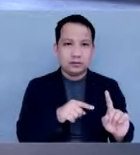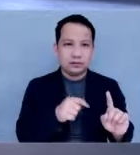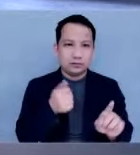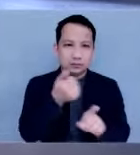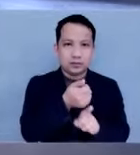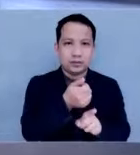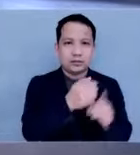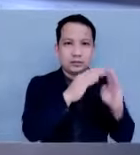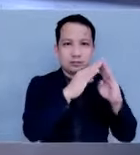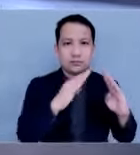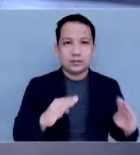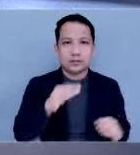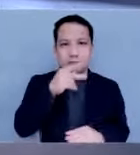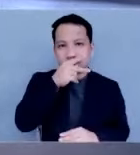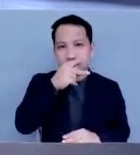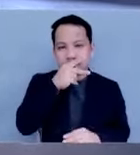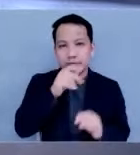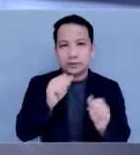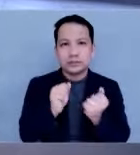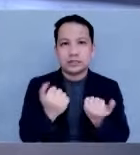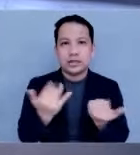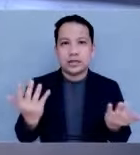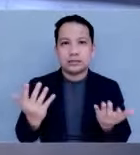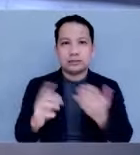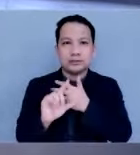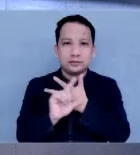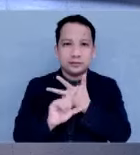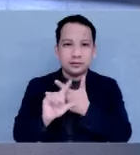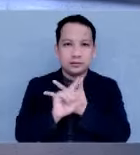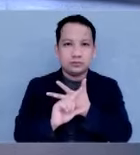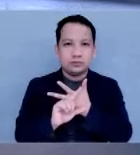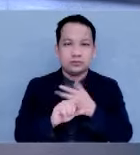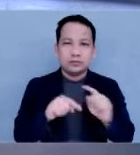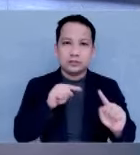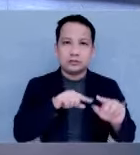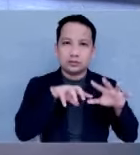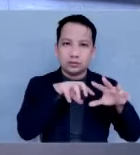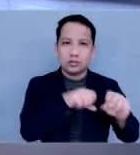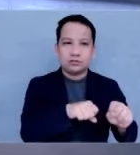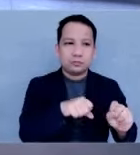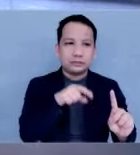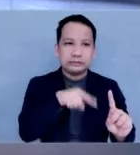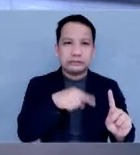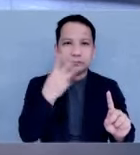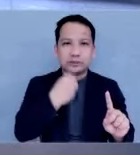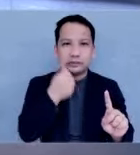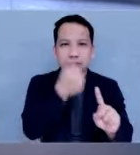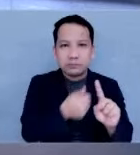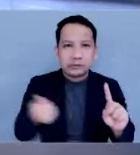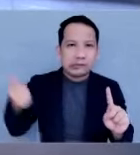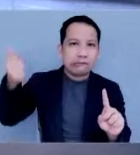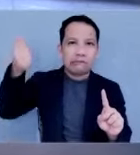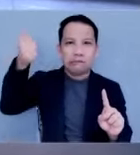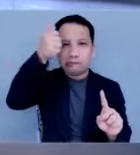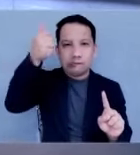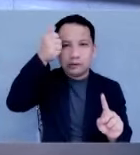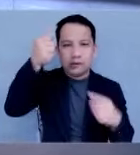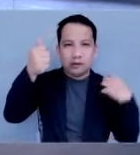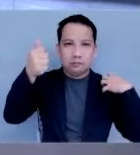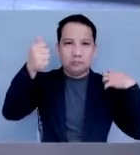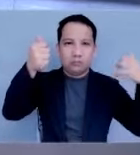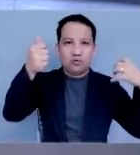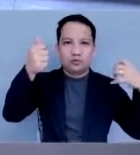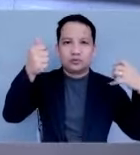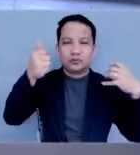ng private subdivision sa Laguna. Dito naaresto ang sinasabing big boss ng Lucky South 99 Pogo na ni-raid noon